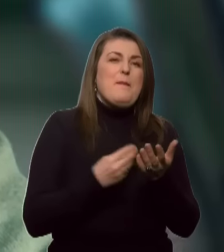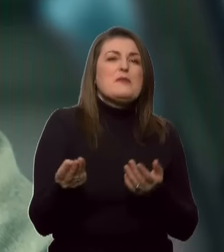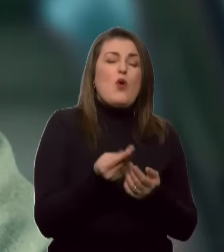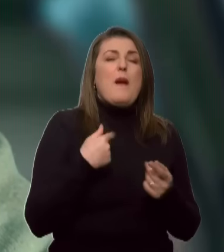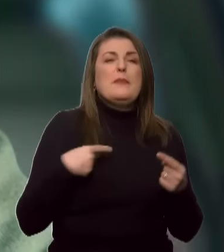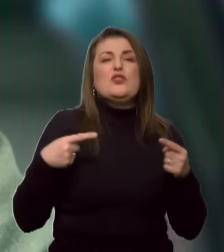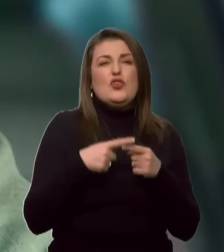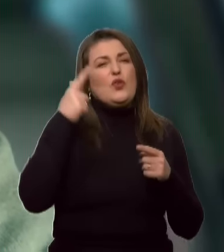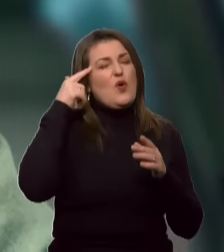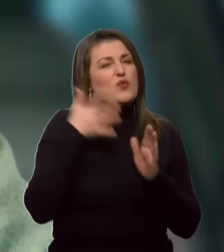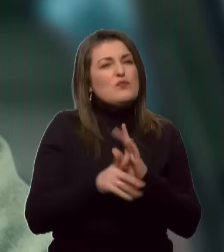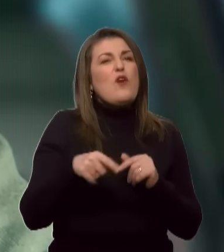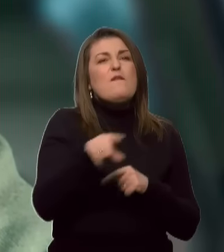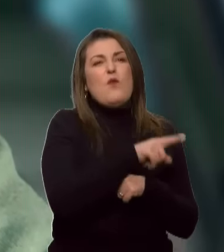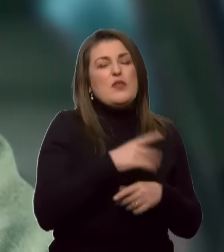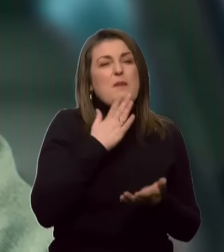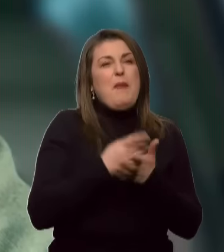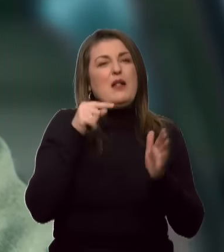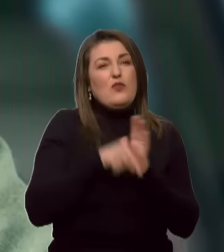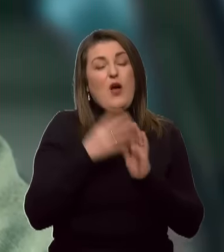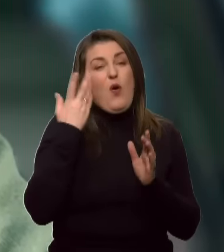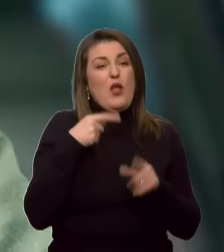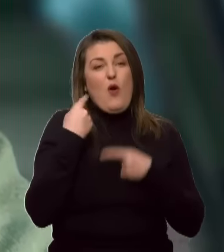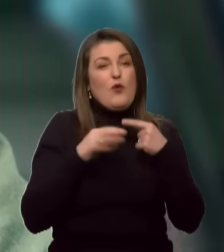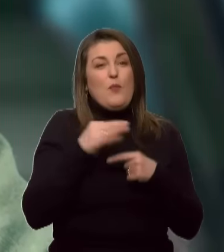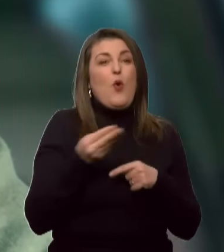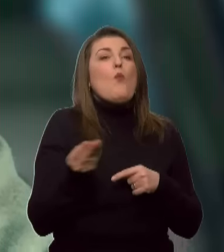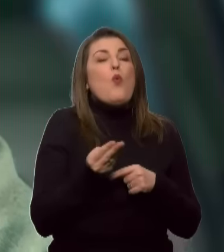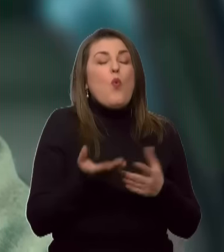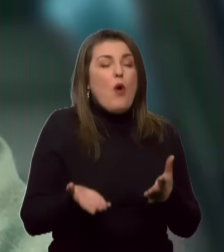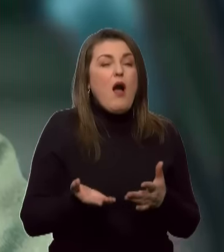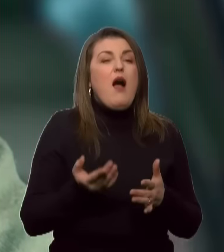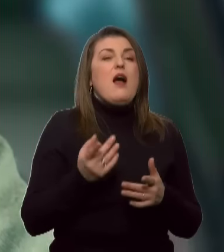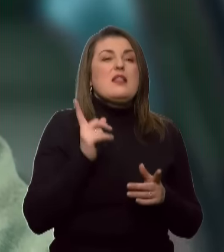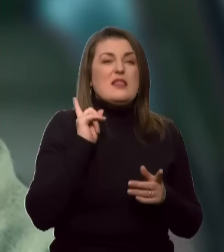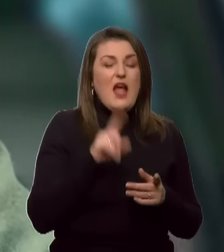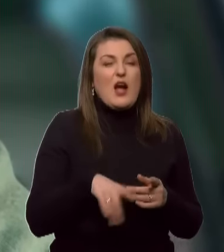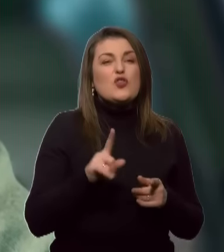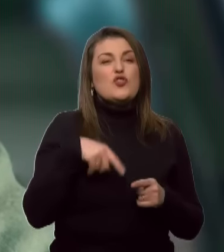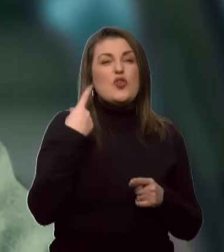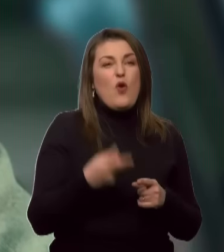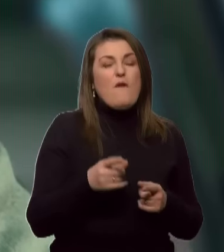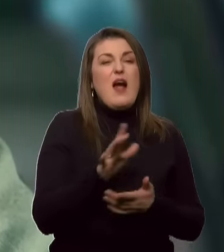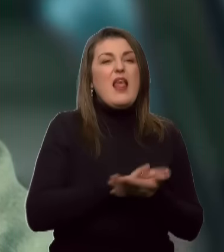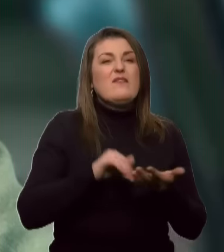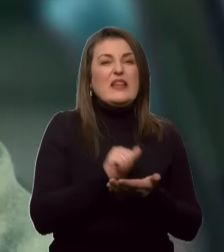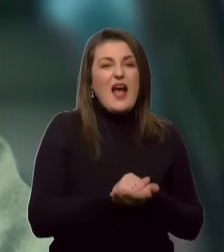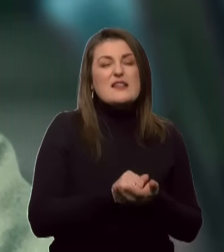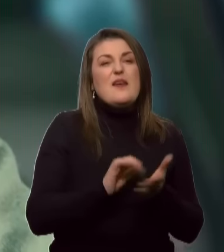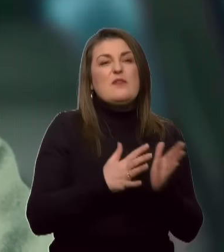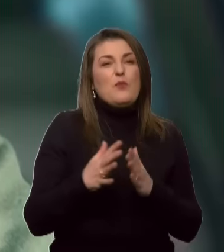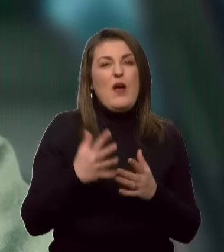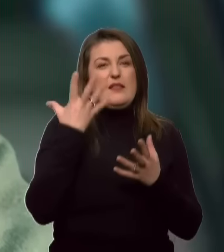ми чітко розуміємо, що вони мали на увазі, коли говорили про муку. Також чергова ліквідація відбувалася